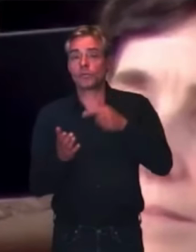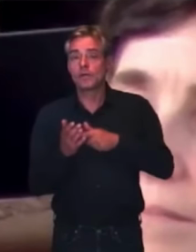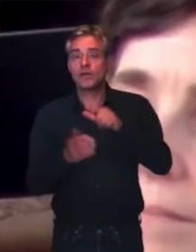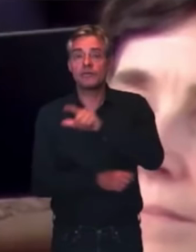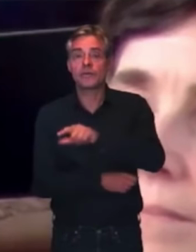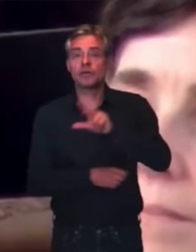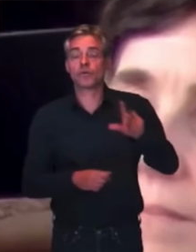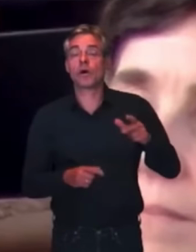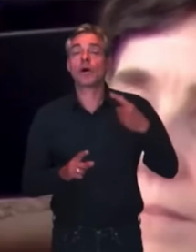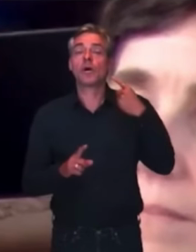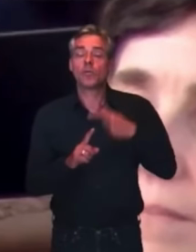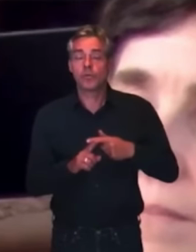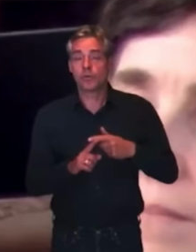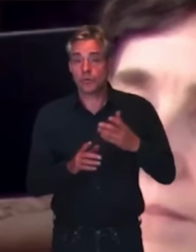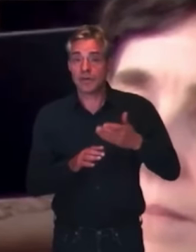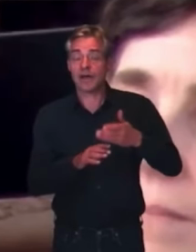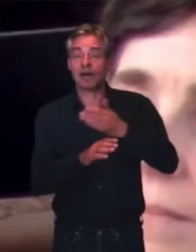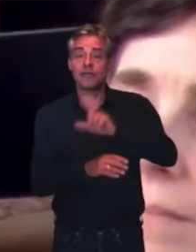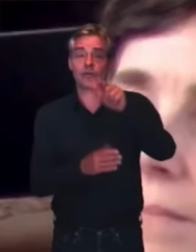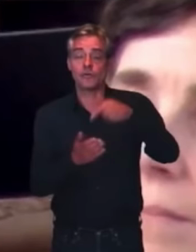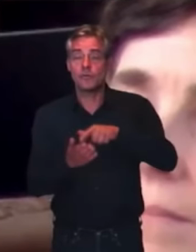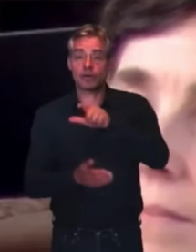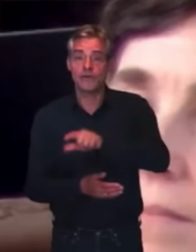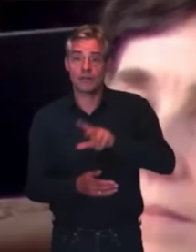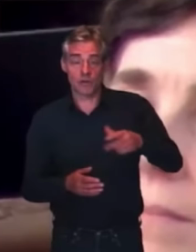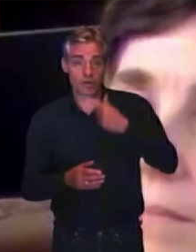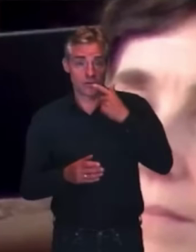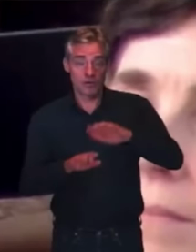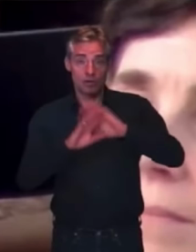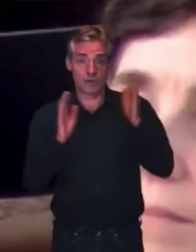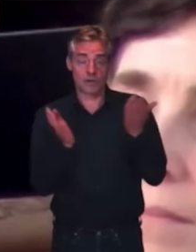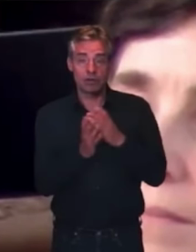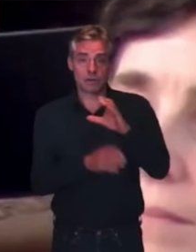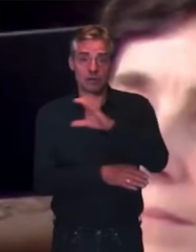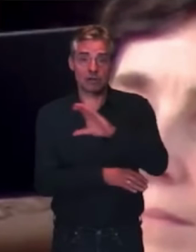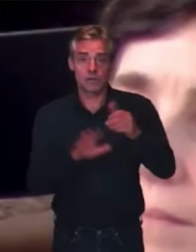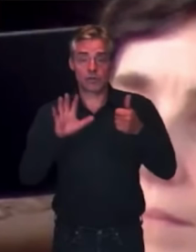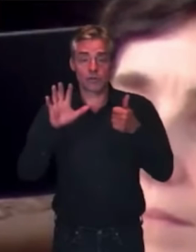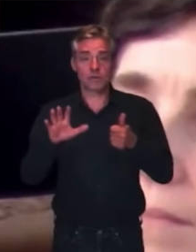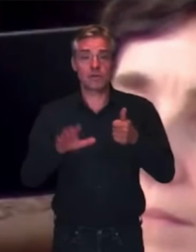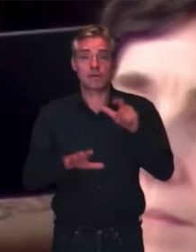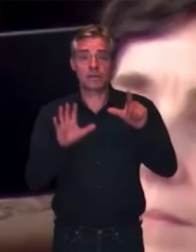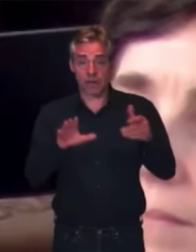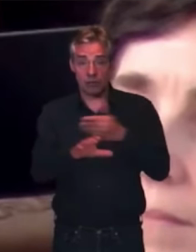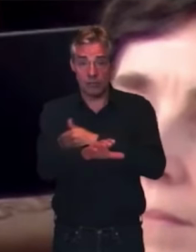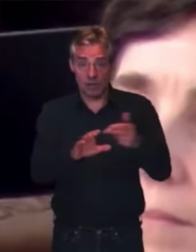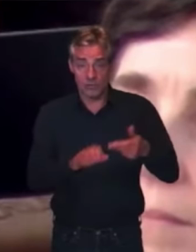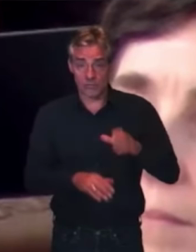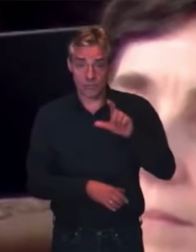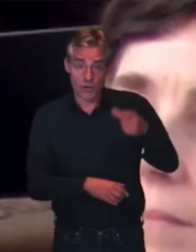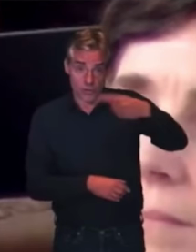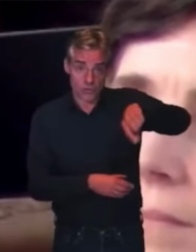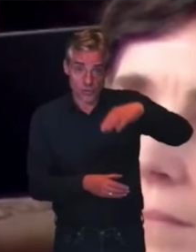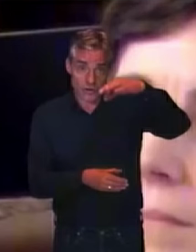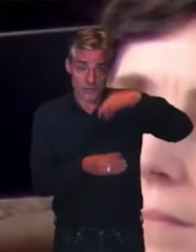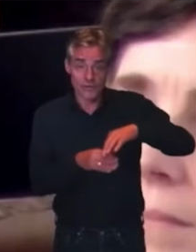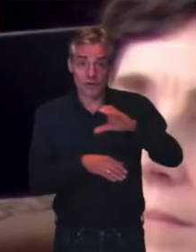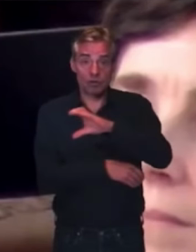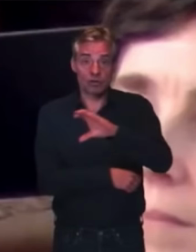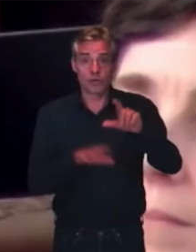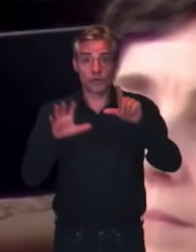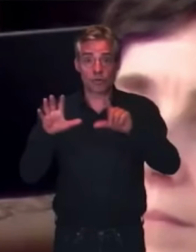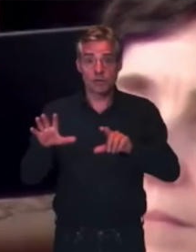2023, plus celui que vous anticipez de 2023, ça ne nous amènerait jamais qu'à 167 millions. Vous nous avez fait voter